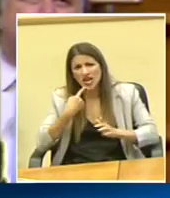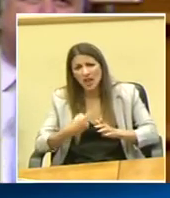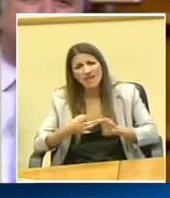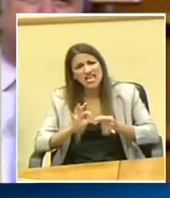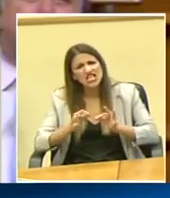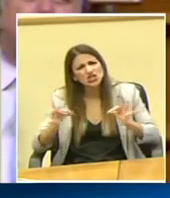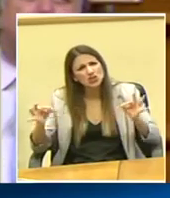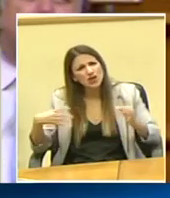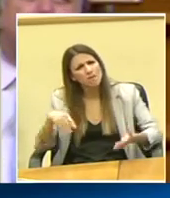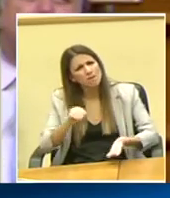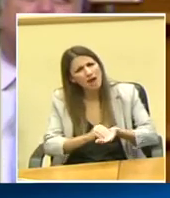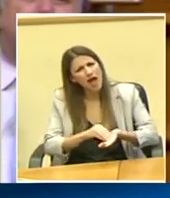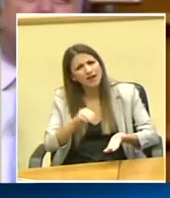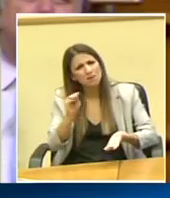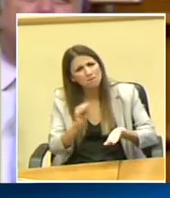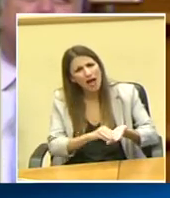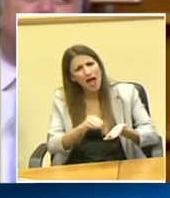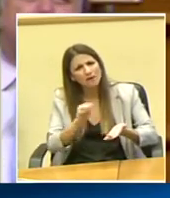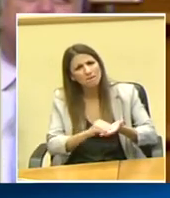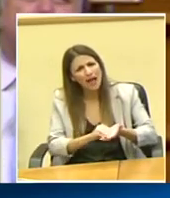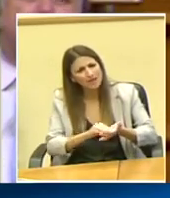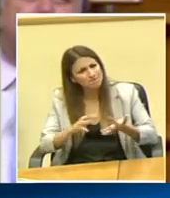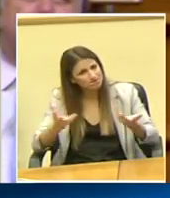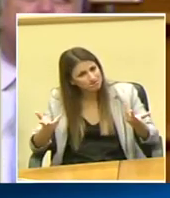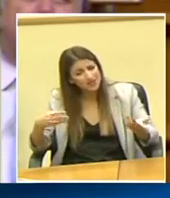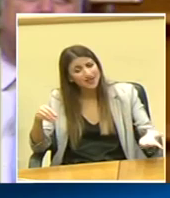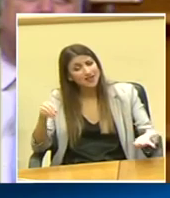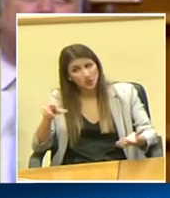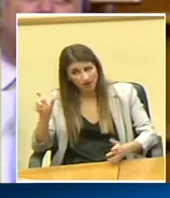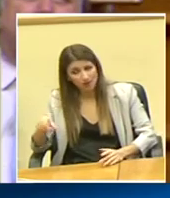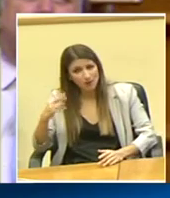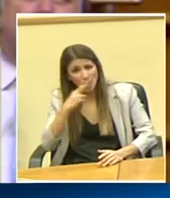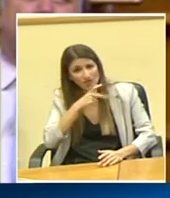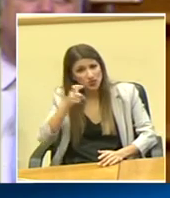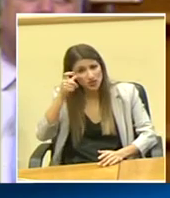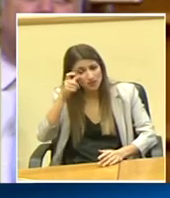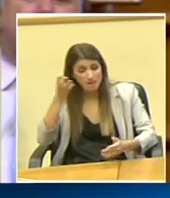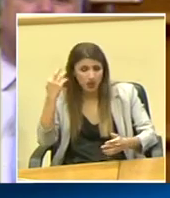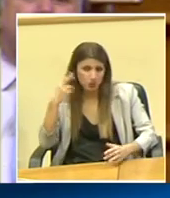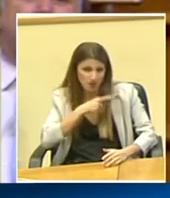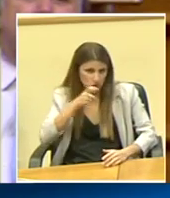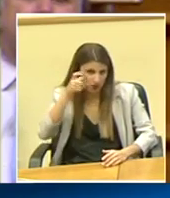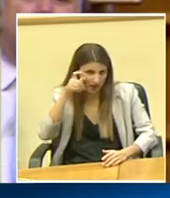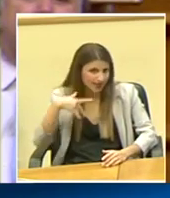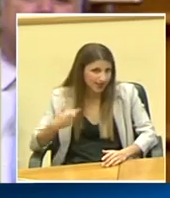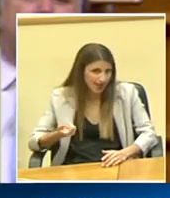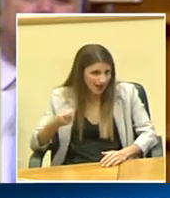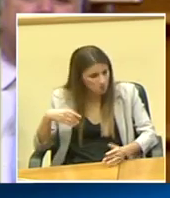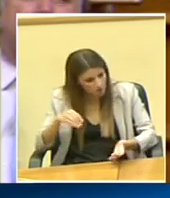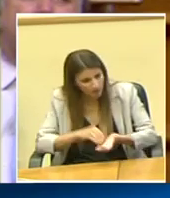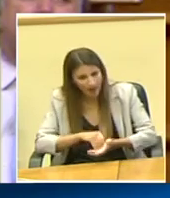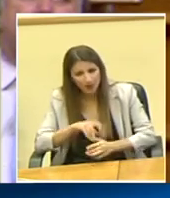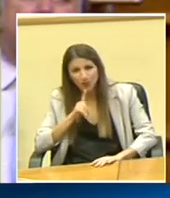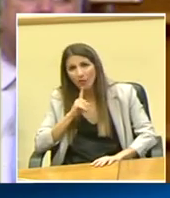επαναλαμβάνεται ως φάρσα, ο Σαμαράς θέτει σε ομοιρία έναν άλλον Μητσοτάκη, τον